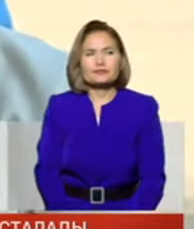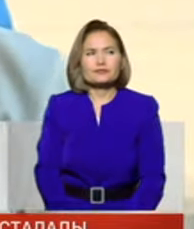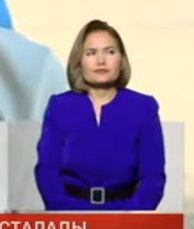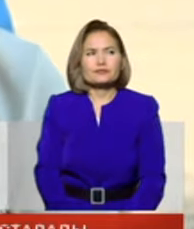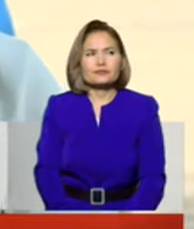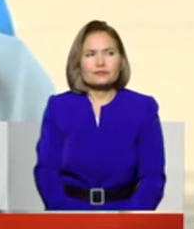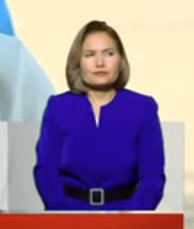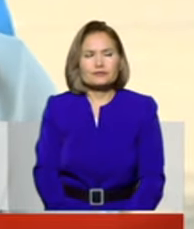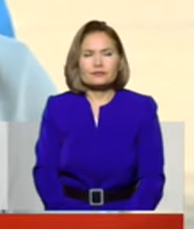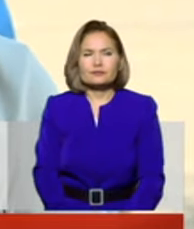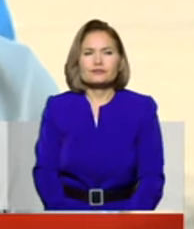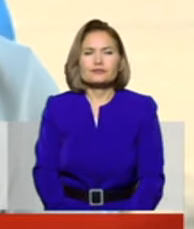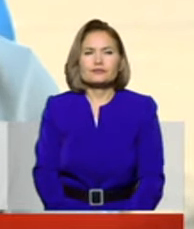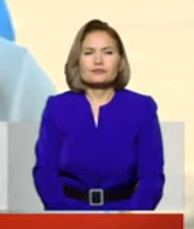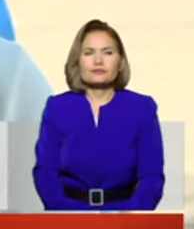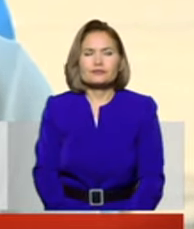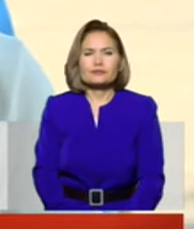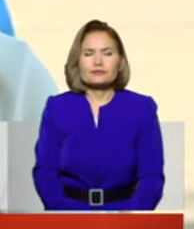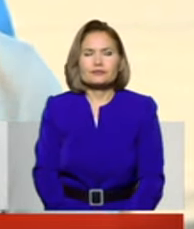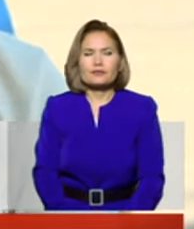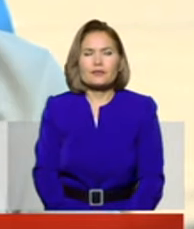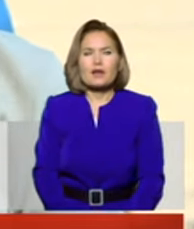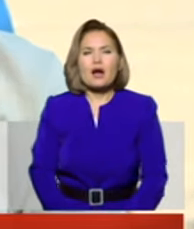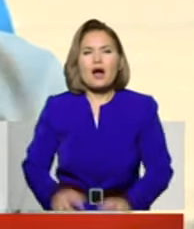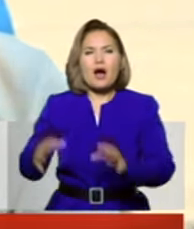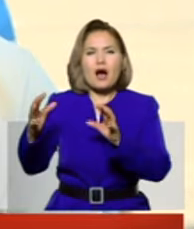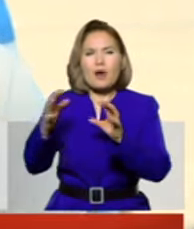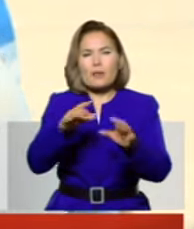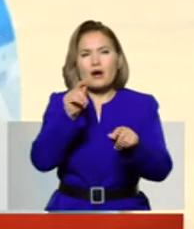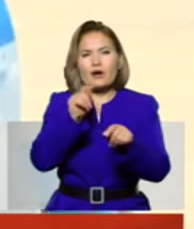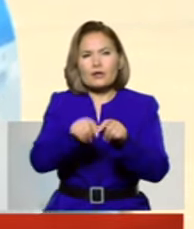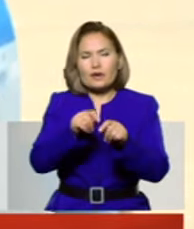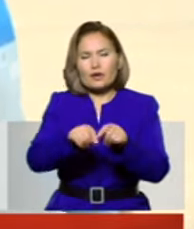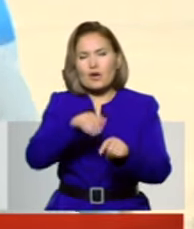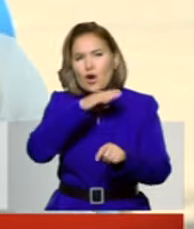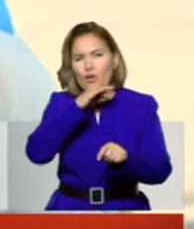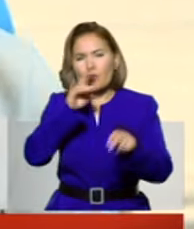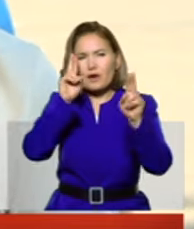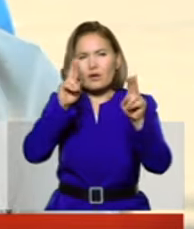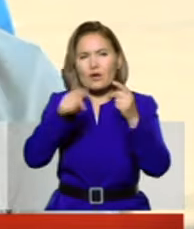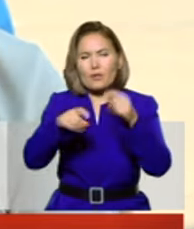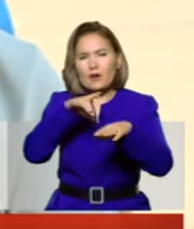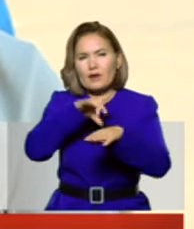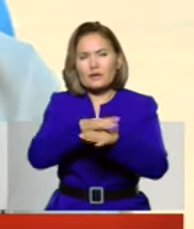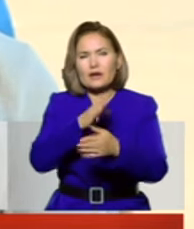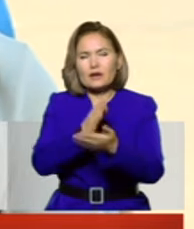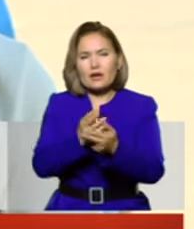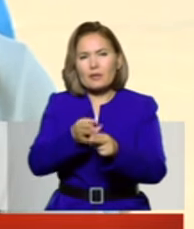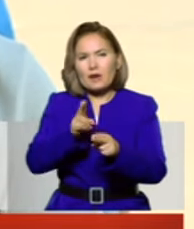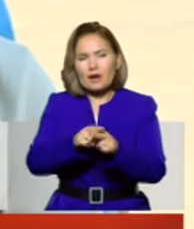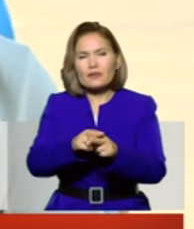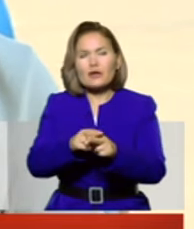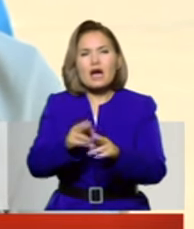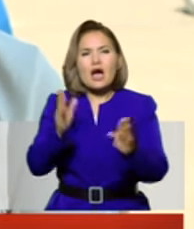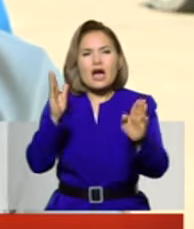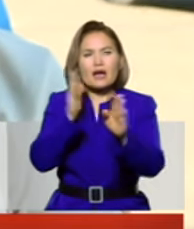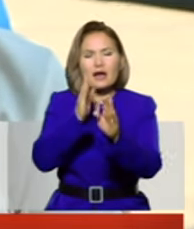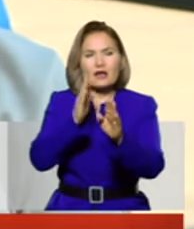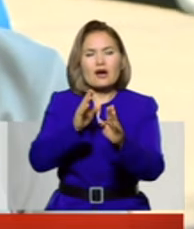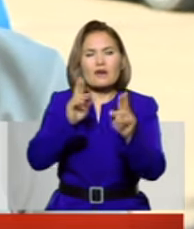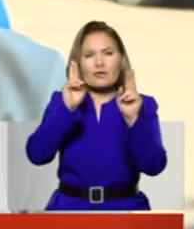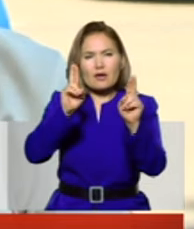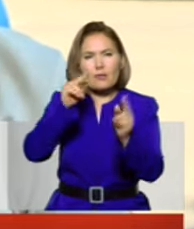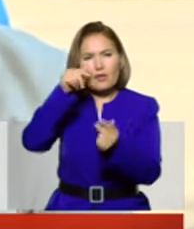По результатам проверок автотранспортных средств. Қоғамдық көліктердің көбі экологияға қатысты нормативтік талаптарға сай келмейтін